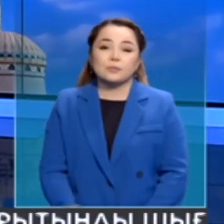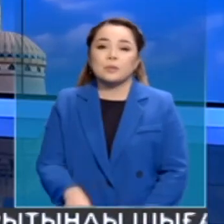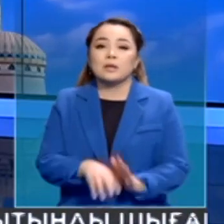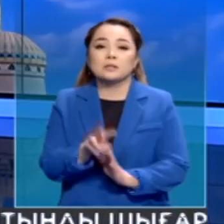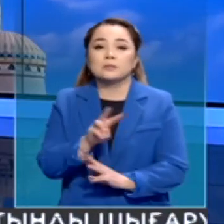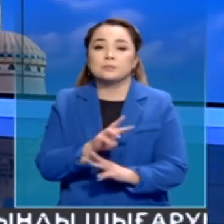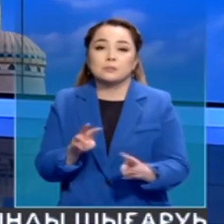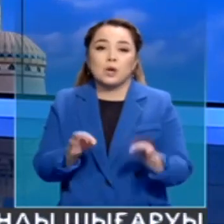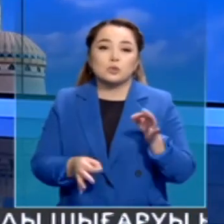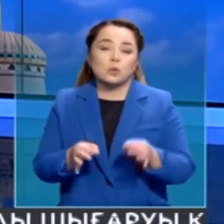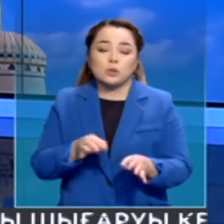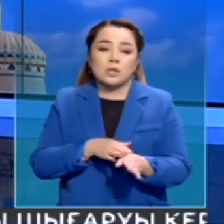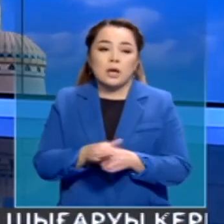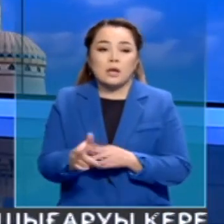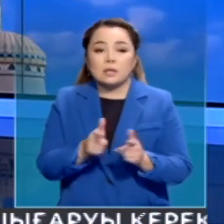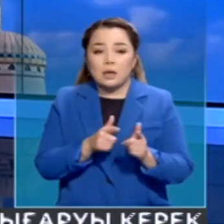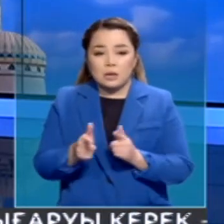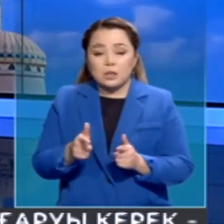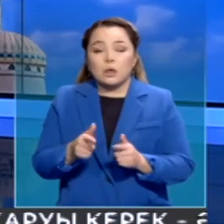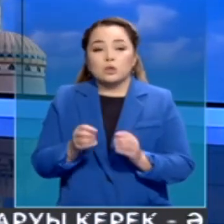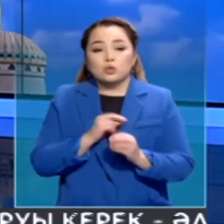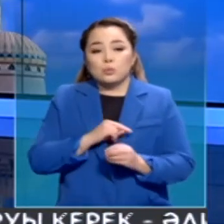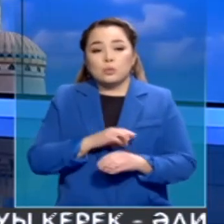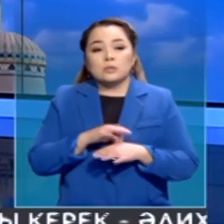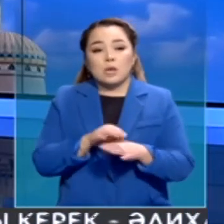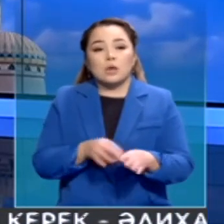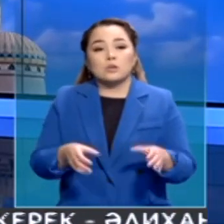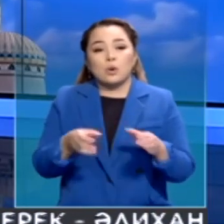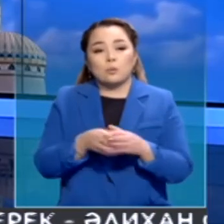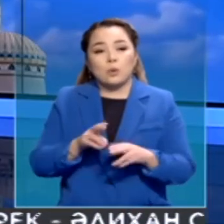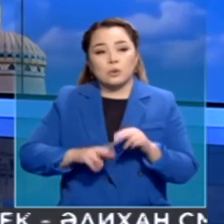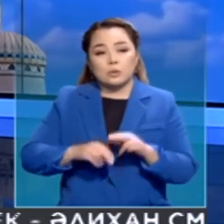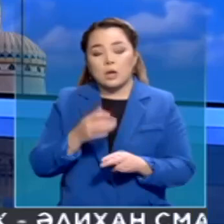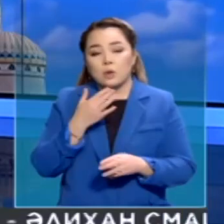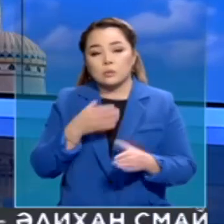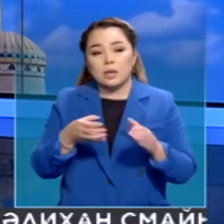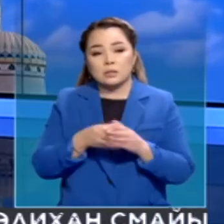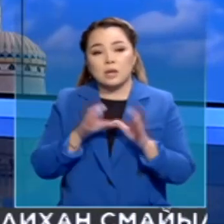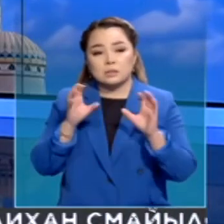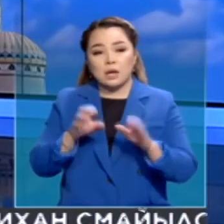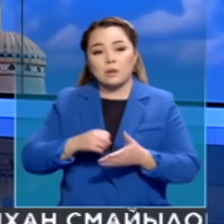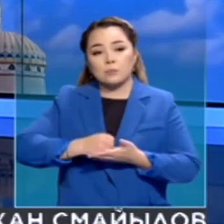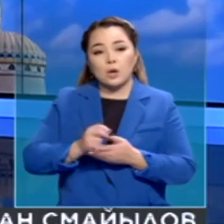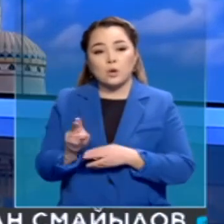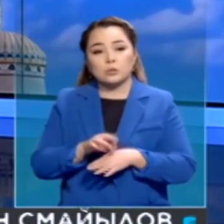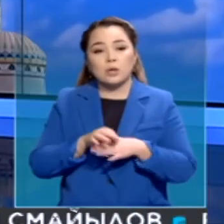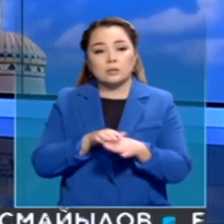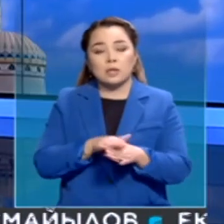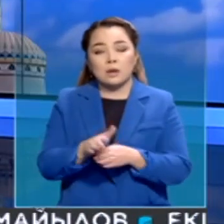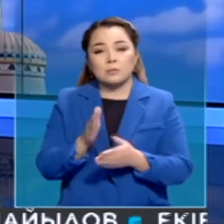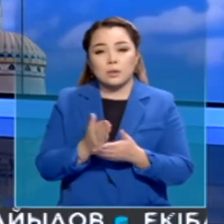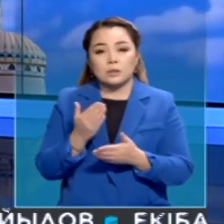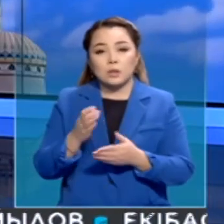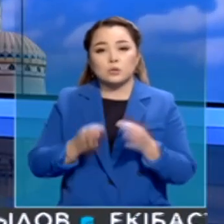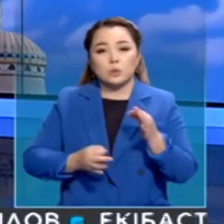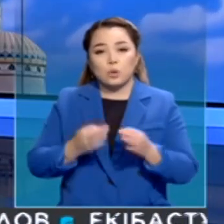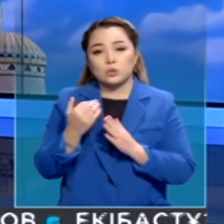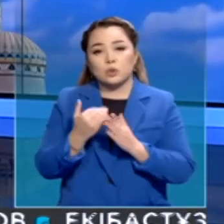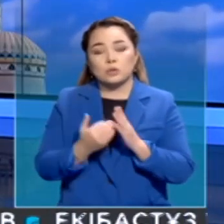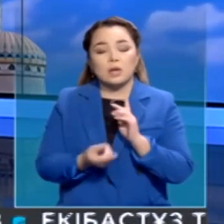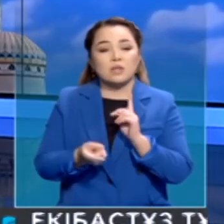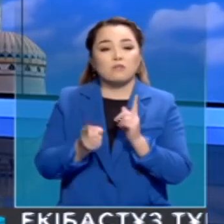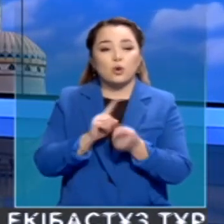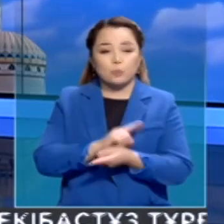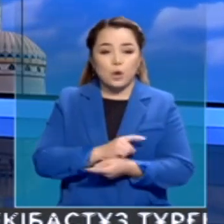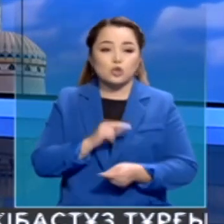Сенат жанынан сот жүйесін жетілдіруге арналған жұмыс тобы құрылды. Онда саладағы ұлттық заңнамаға енгізілетін түзетулер мен сот жүйесін реформалау